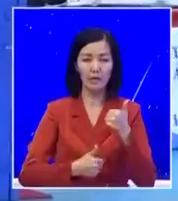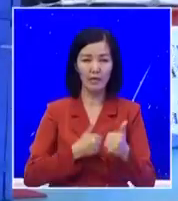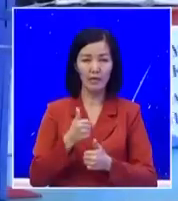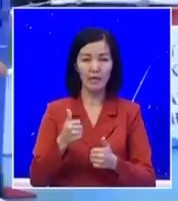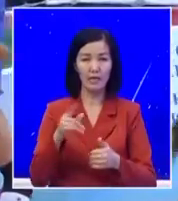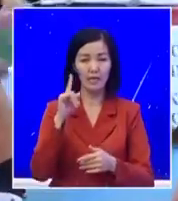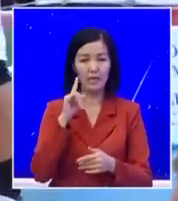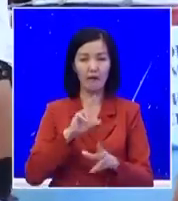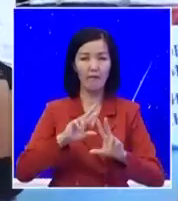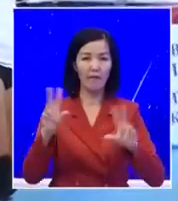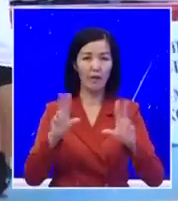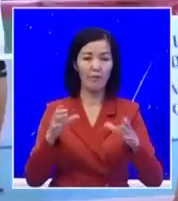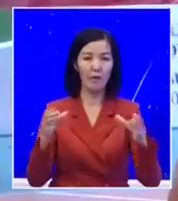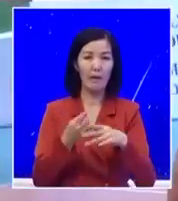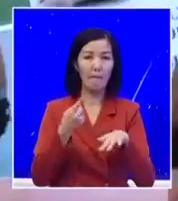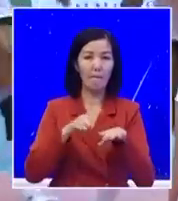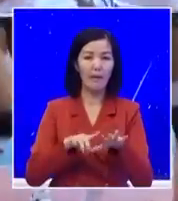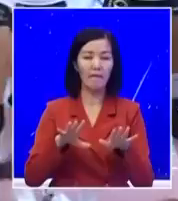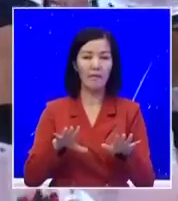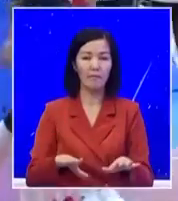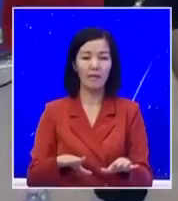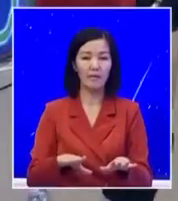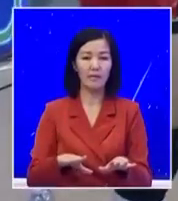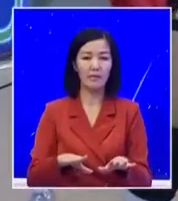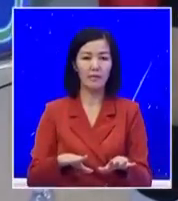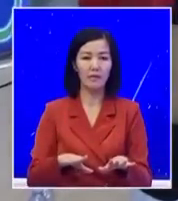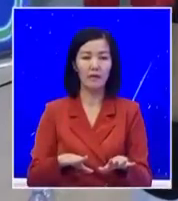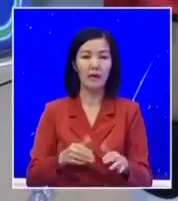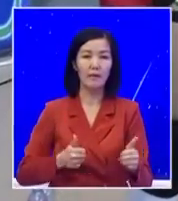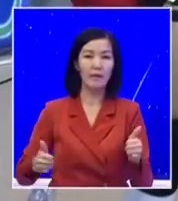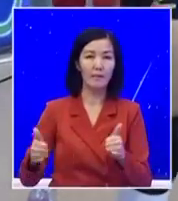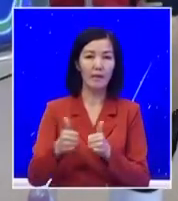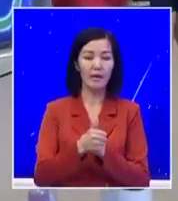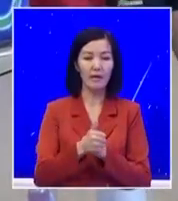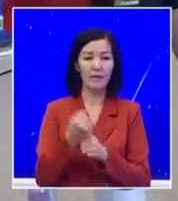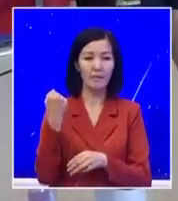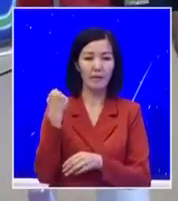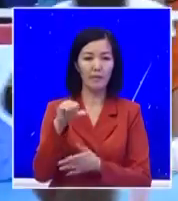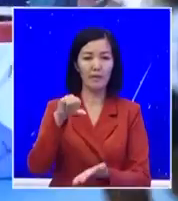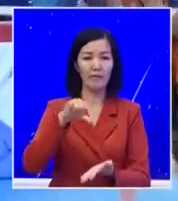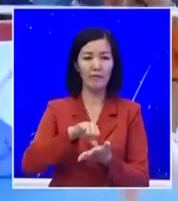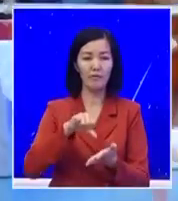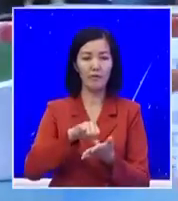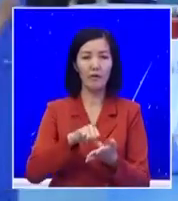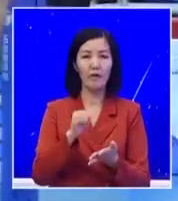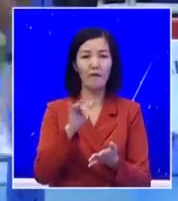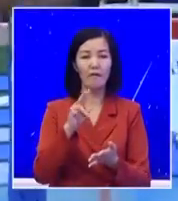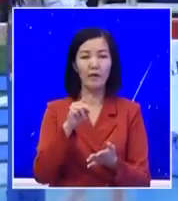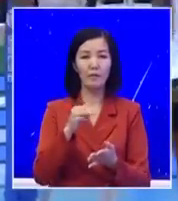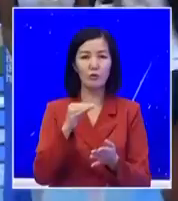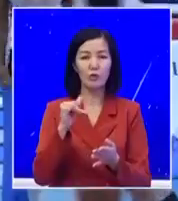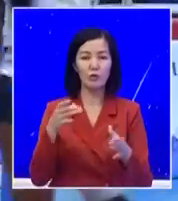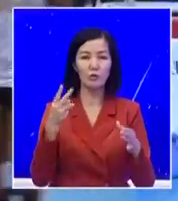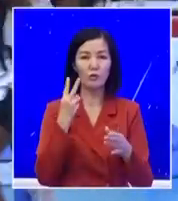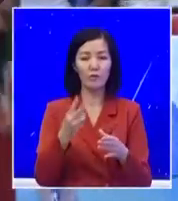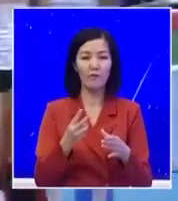по волейболу клуб ЖТСУ завоевал первое место со значительным отрывом от ближайших соперников. Победа увенчалась и выступление фарм-клуба ЖТСУ-2. Отличились игроки